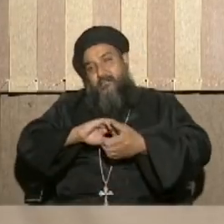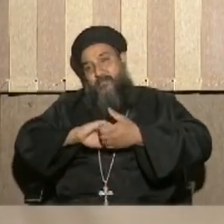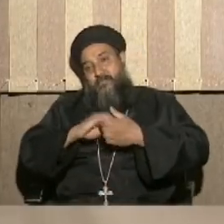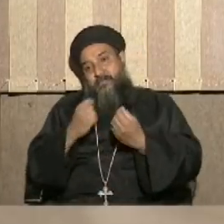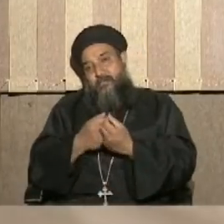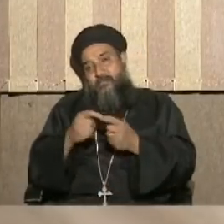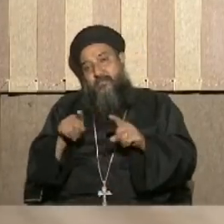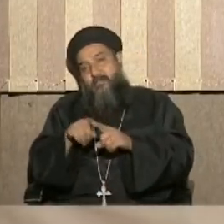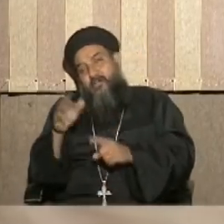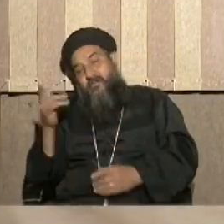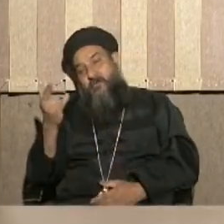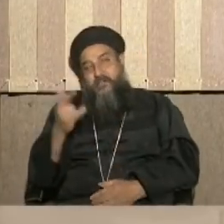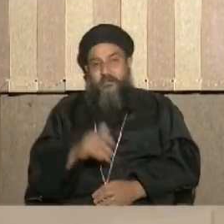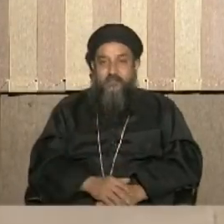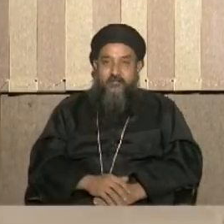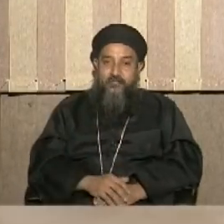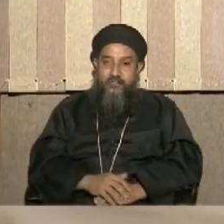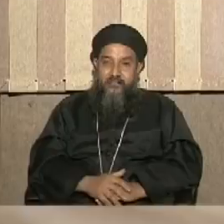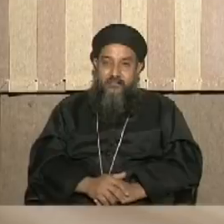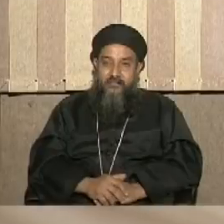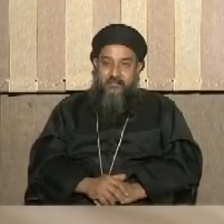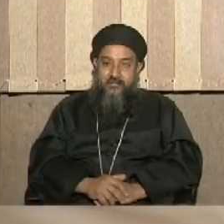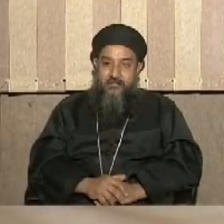مش كنا اخواتنا بعض في كل شيء؟